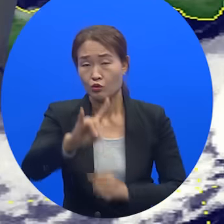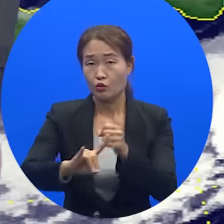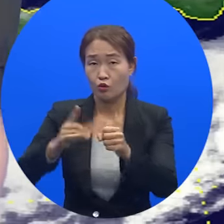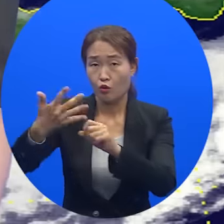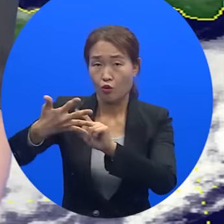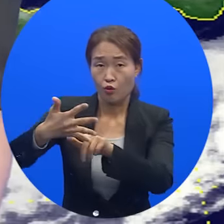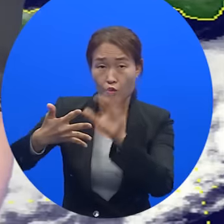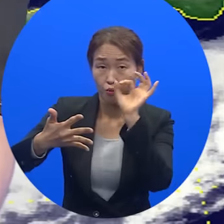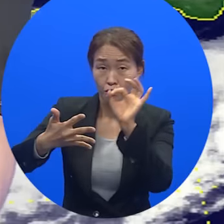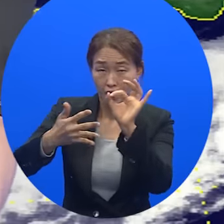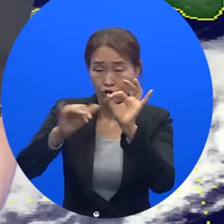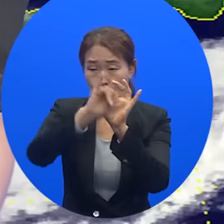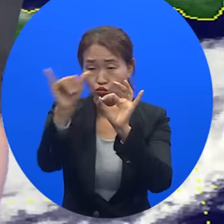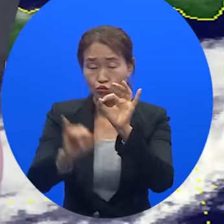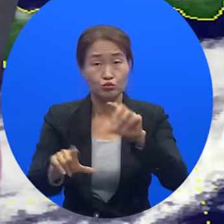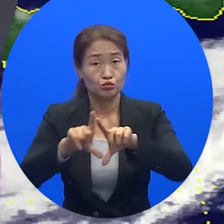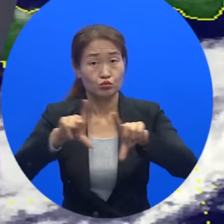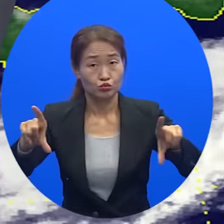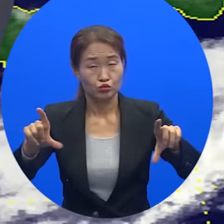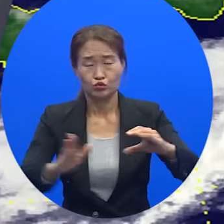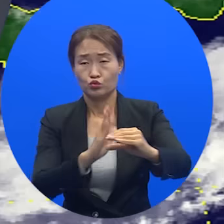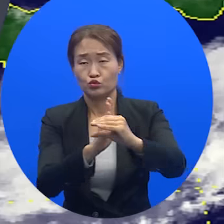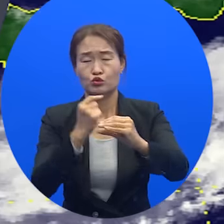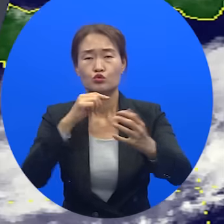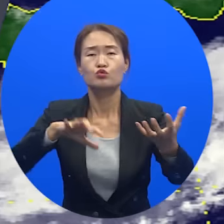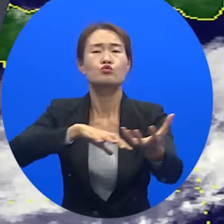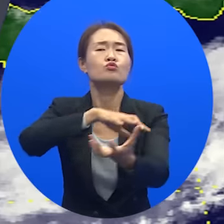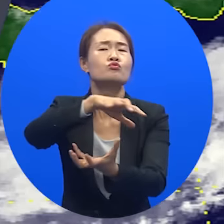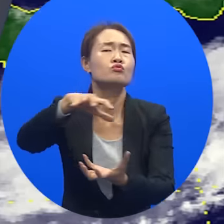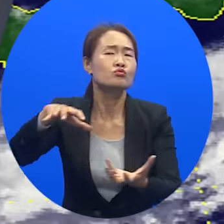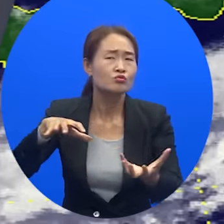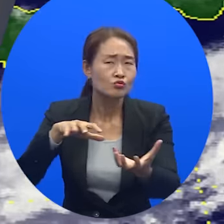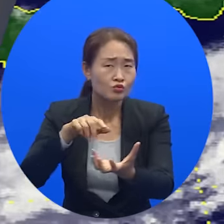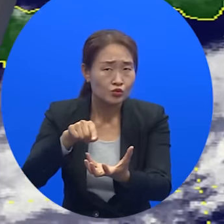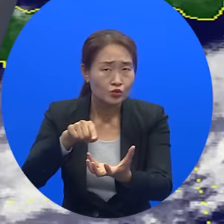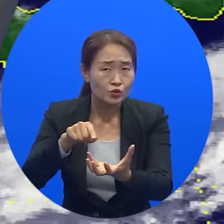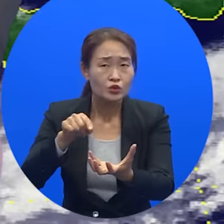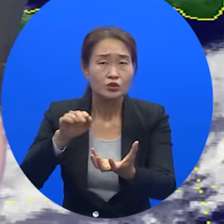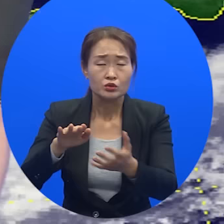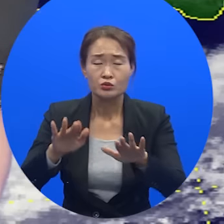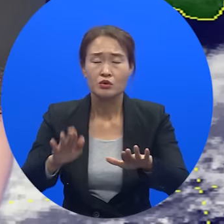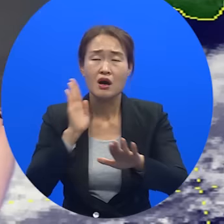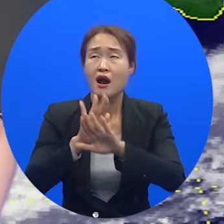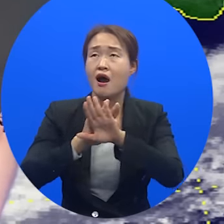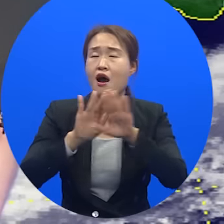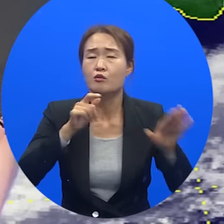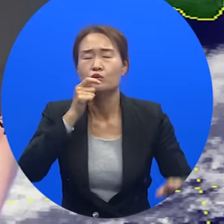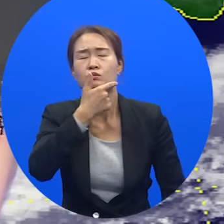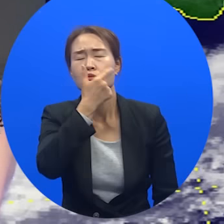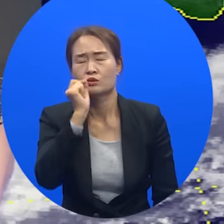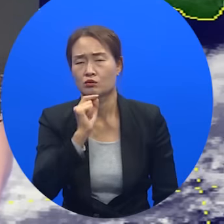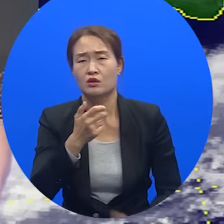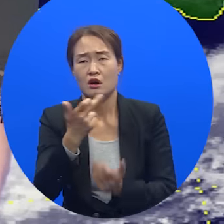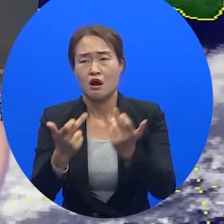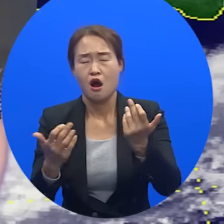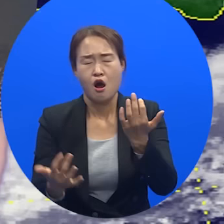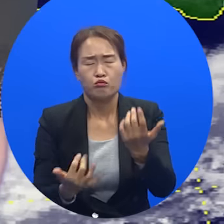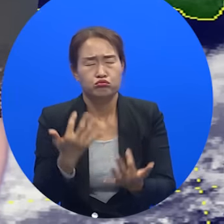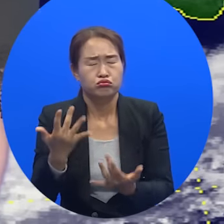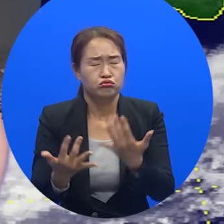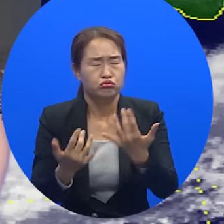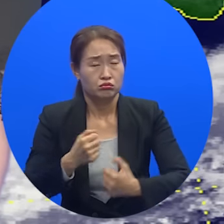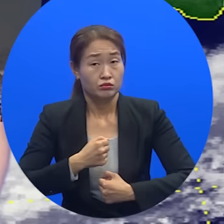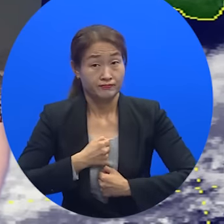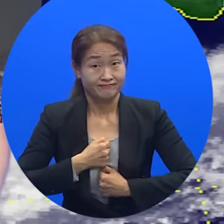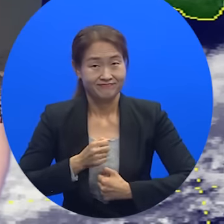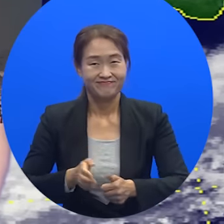현재 위성 영상 보시면 중부지방을 중심으로 구름이 끼어 있는 모습이고요. 대기가 점차 건조해지겠습니다. 산불